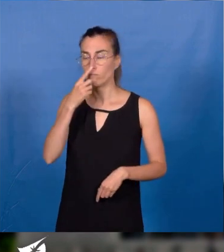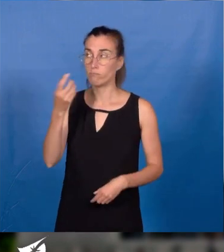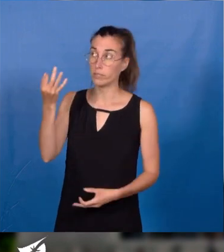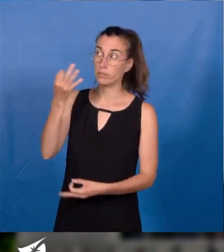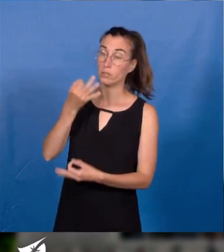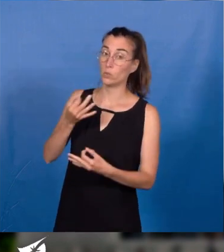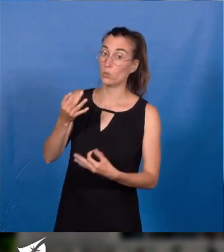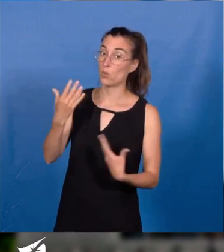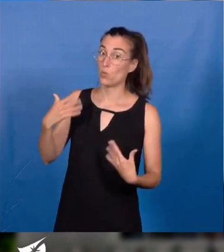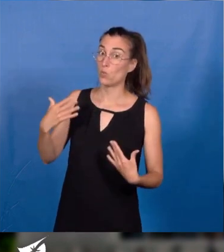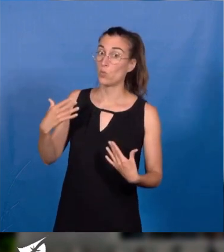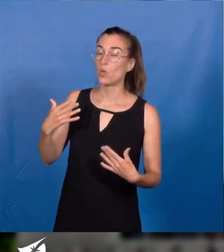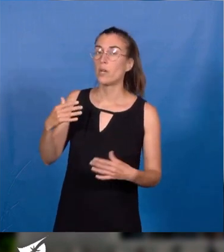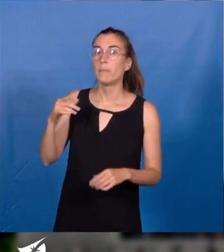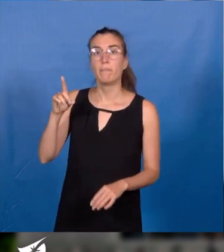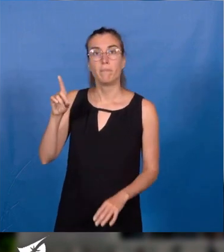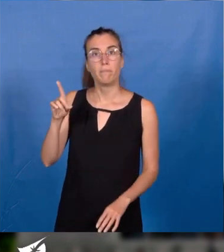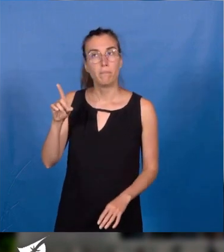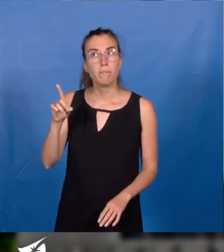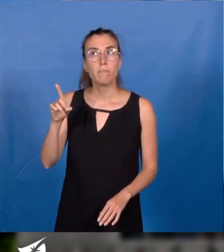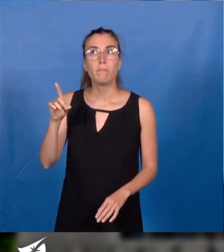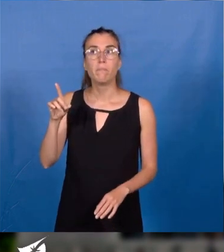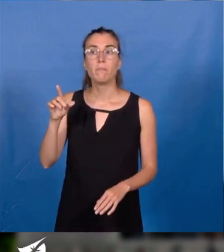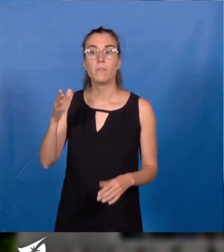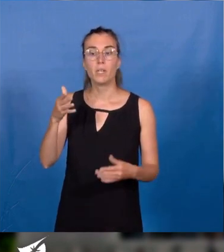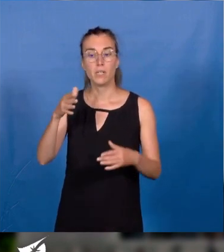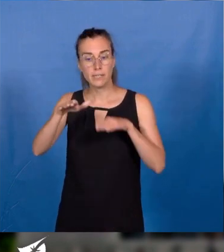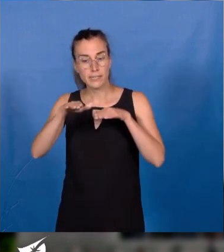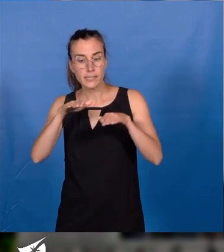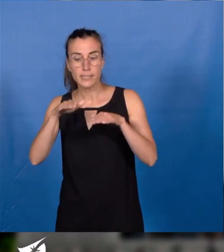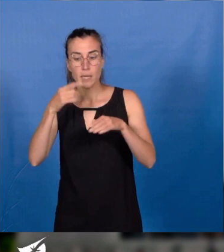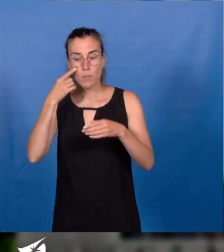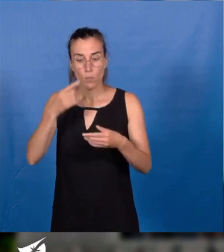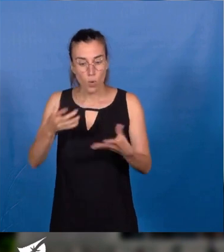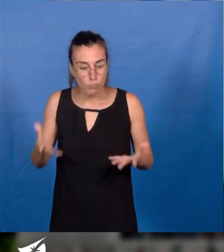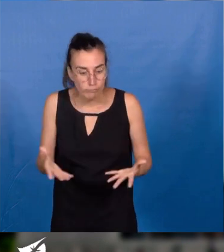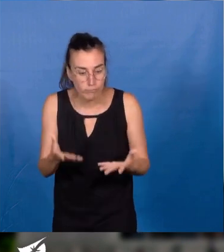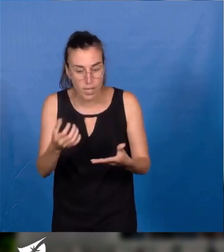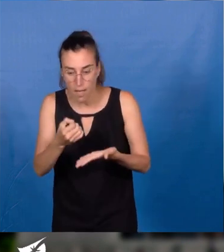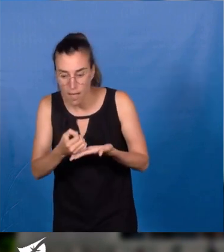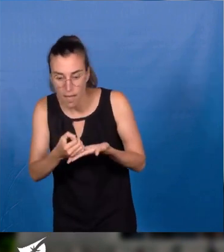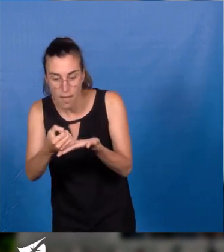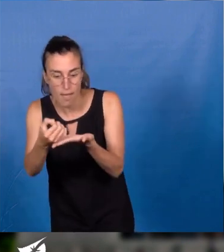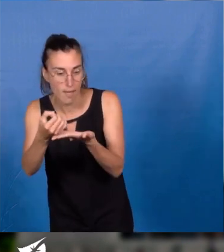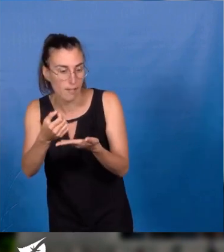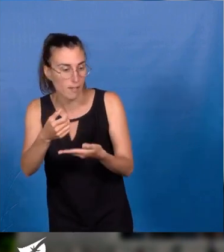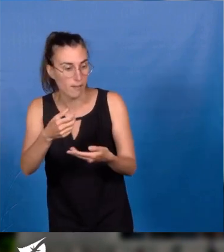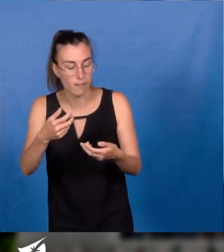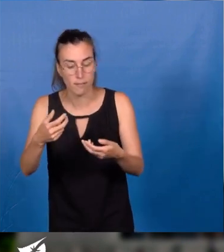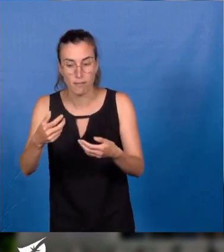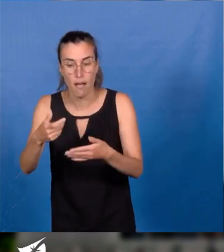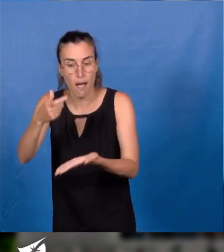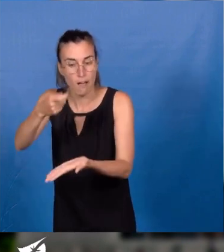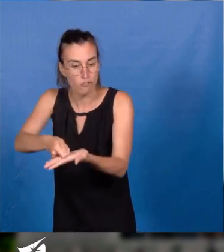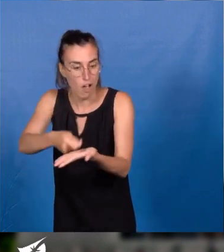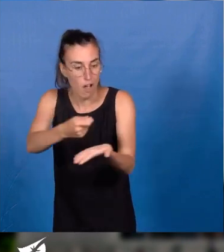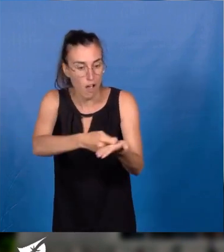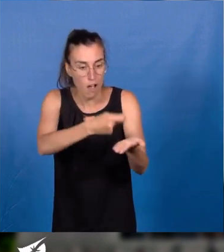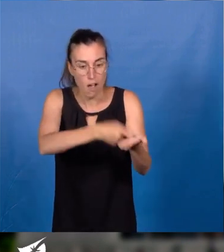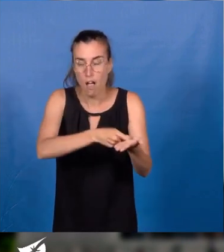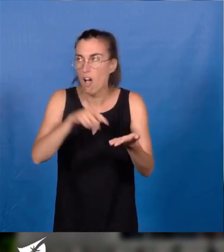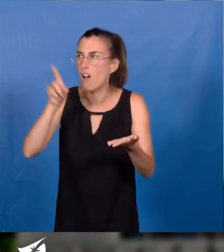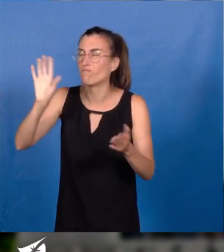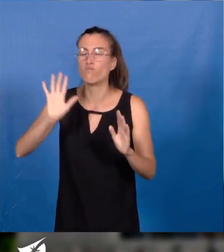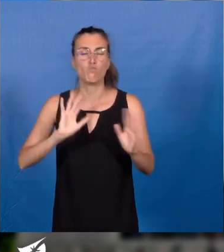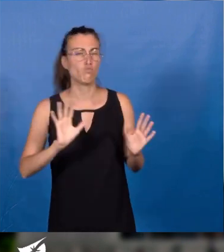remet en cause notre système d'aide à la pierre sous prétexte qu'il serait peu efficace